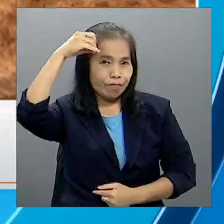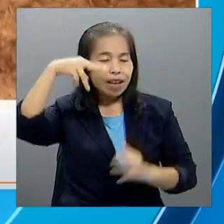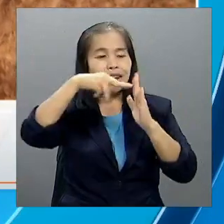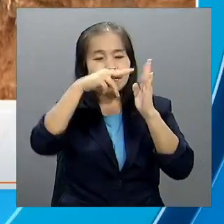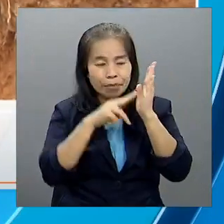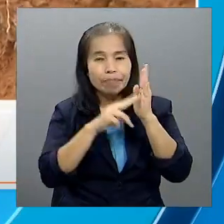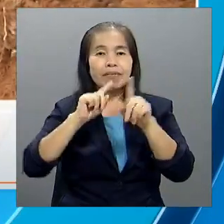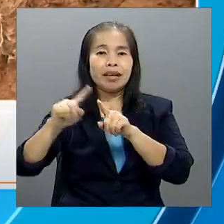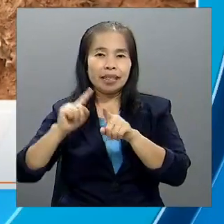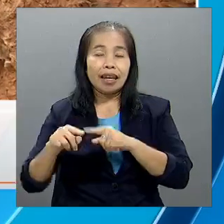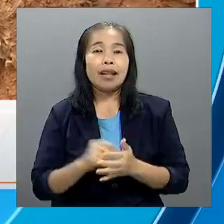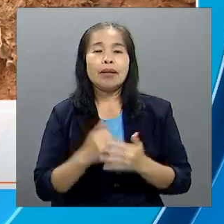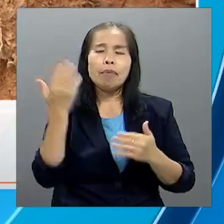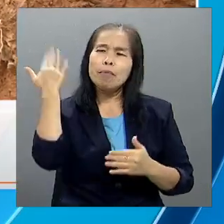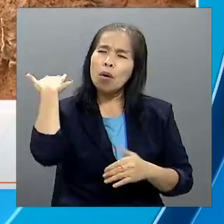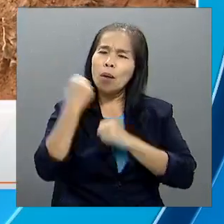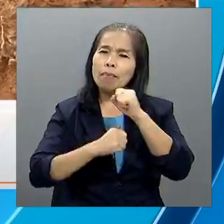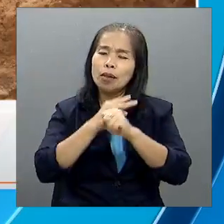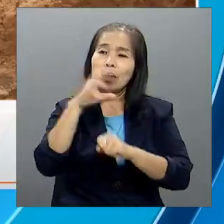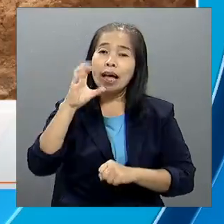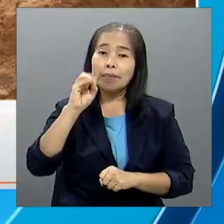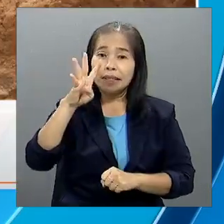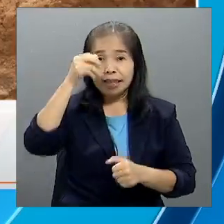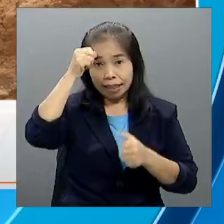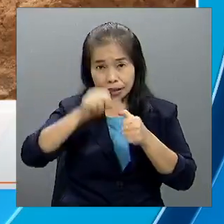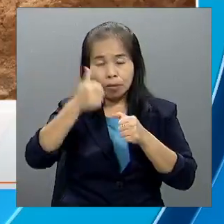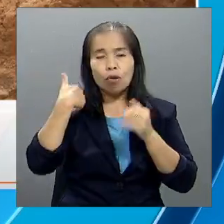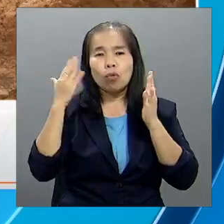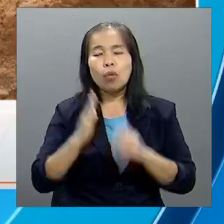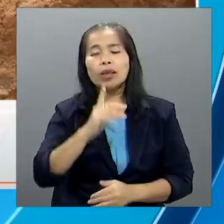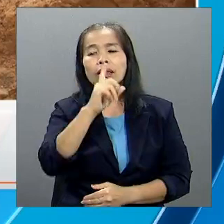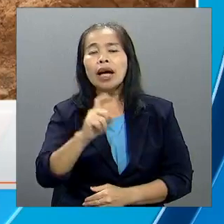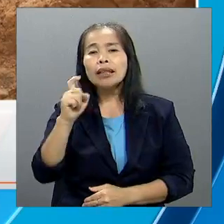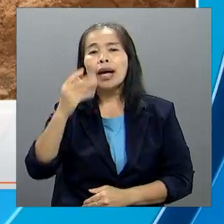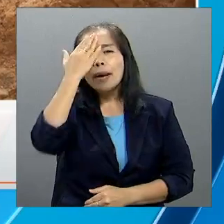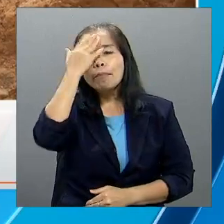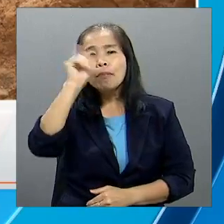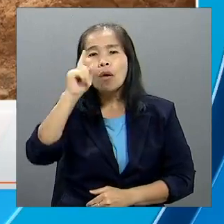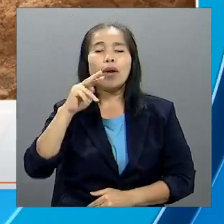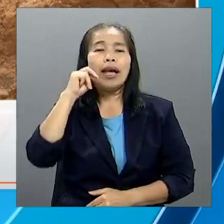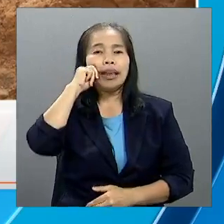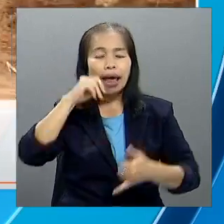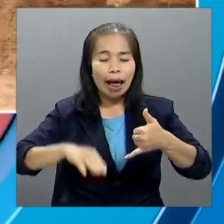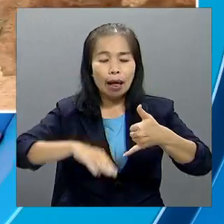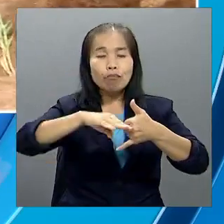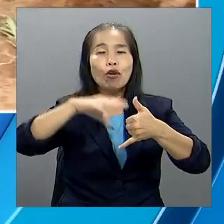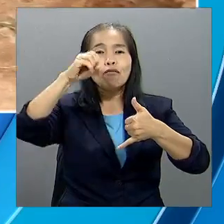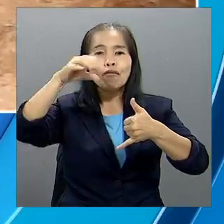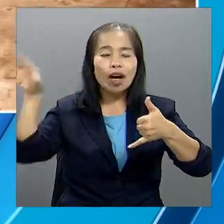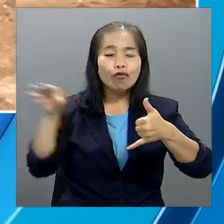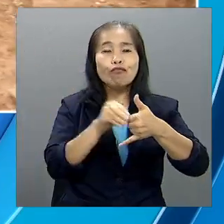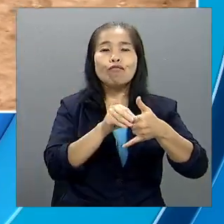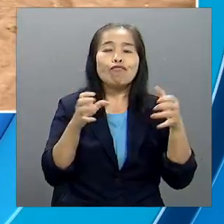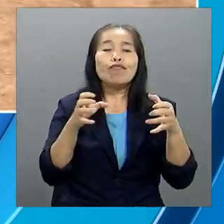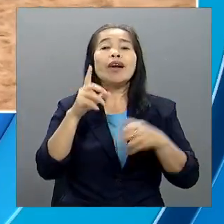ที่ปี54ที่น้ำท่วมเยอะนะคะมีผู้คนเสียชีวิตเยอะมากค่ะจากไฟดูดนะคะเพราะงั้นเรื่องของระบบไฟตรงนี้เป็นเรื่องจำ